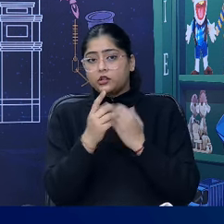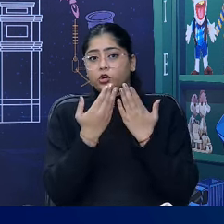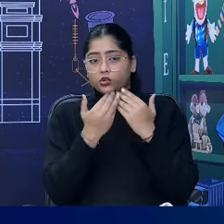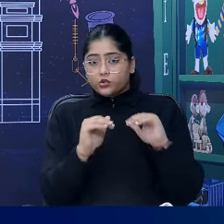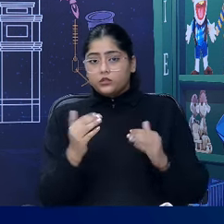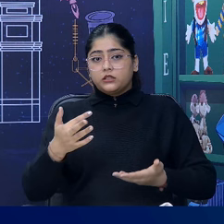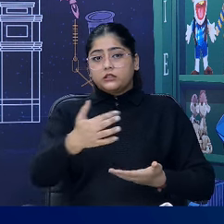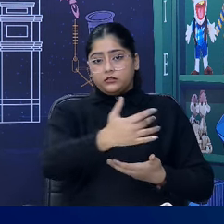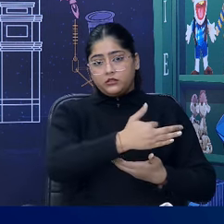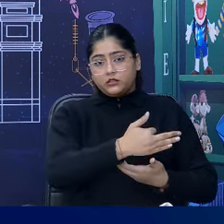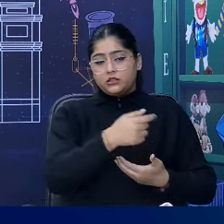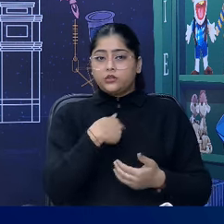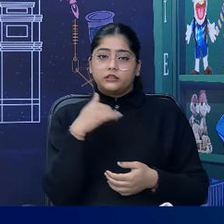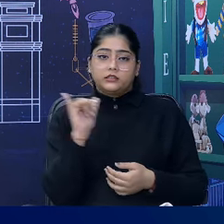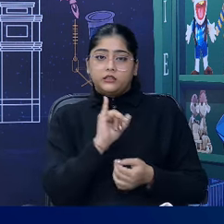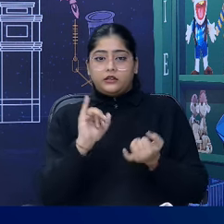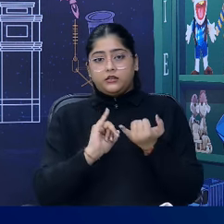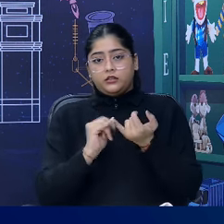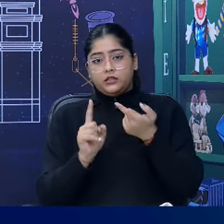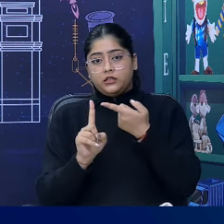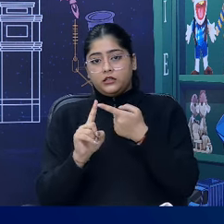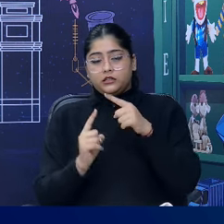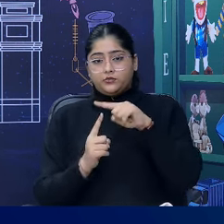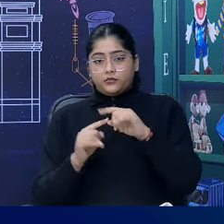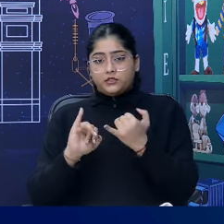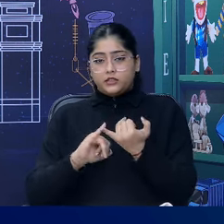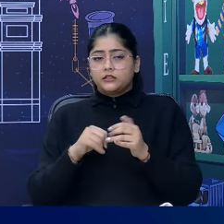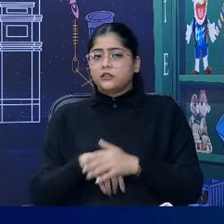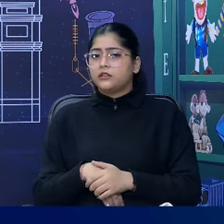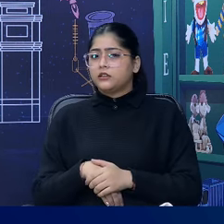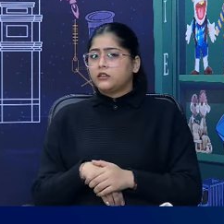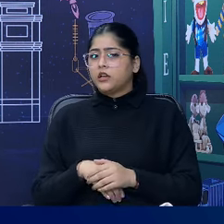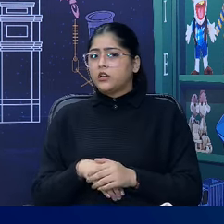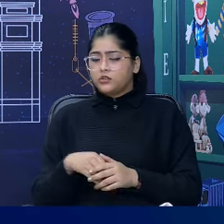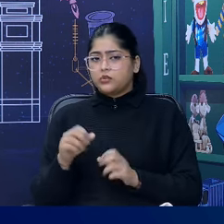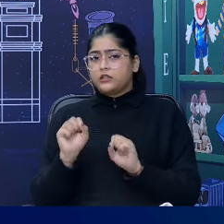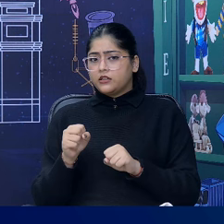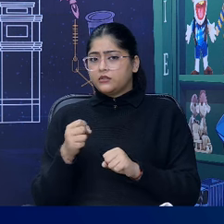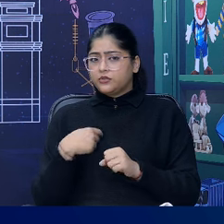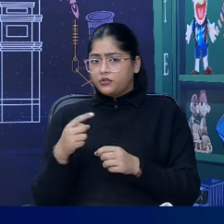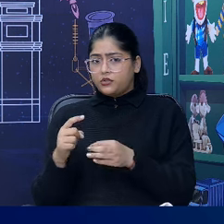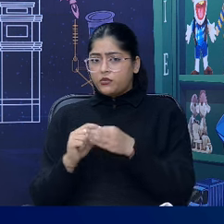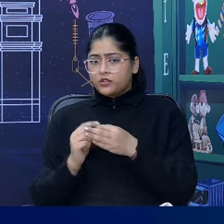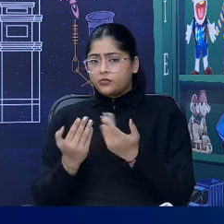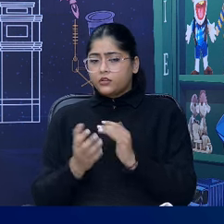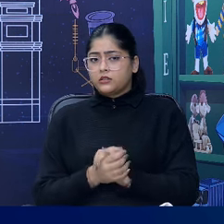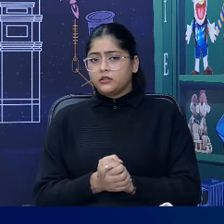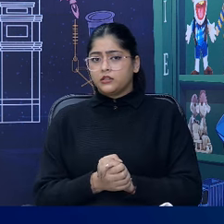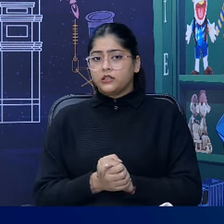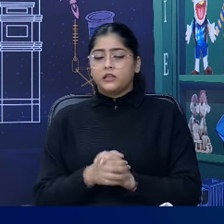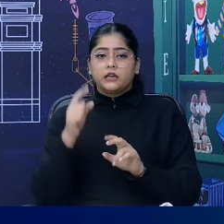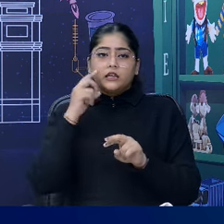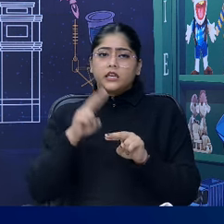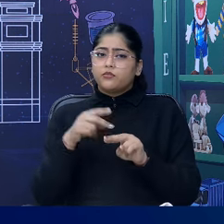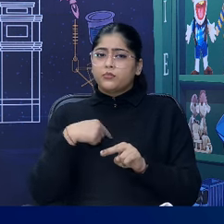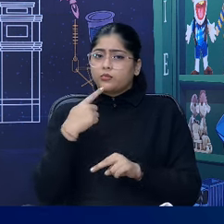सेट. कैन यू जस्ट पुट अप सम क्वेश्चन हरप्रीत हियर? मैम डेफिनेटली, अगर हम